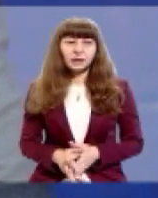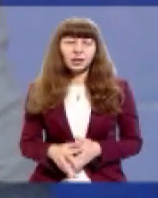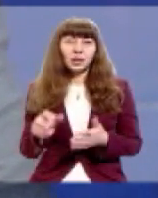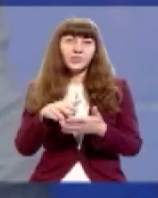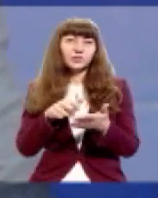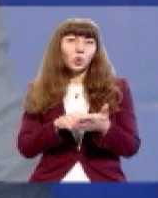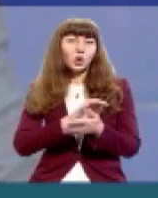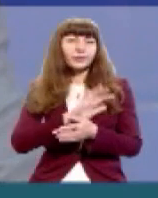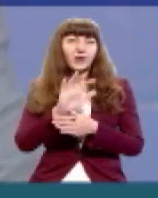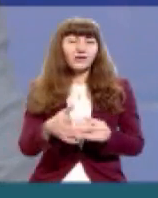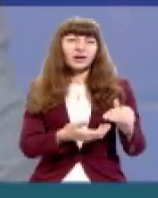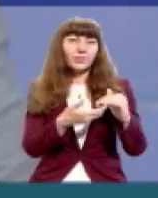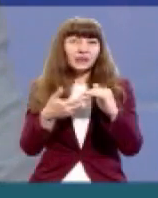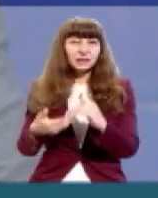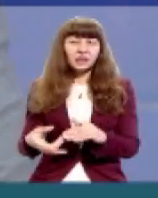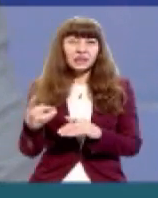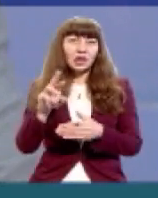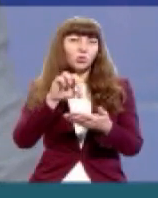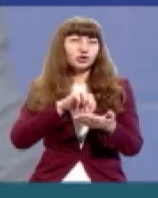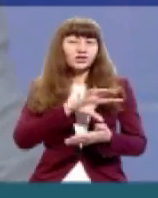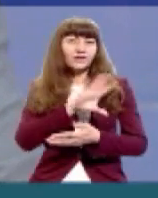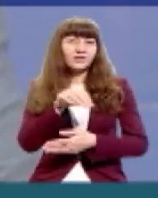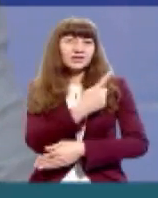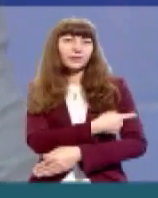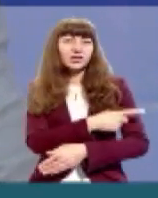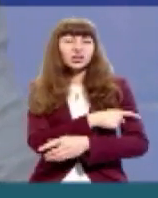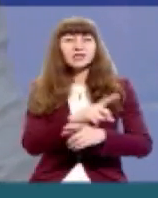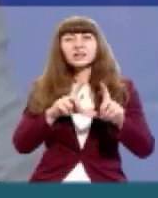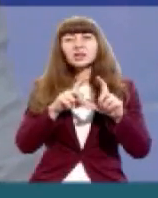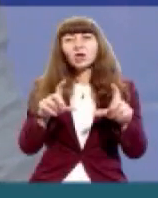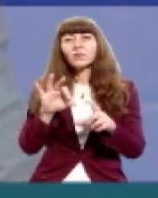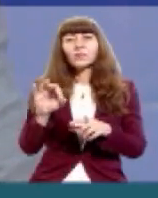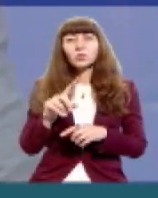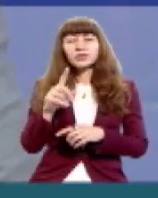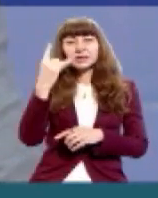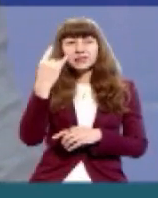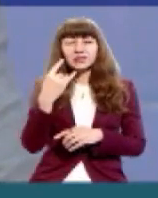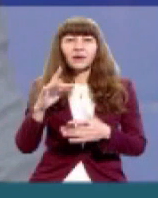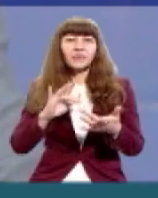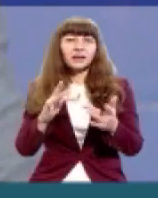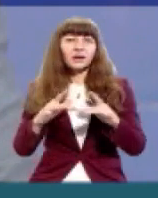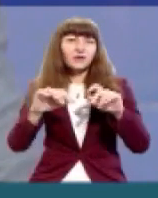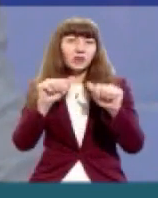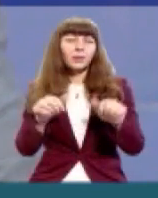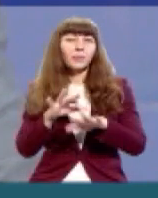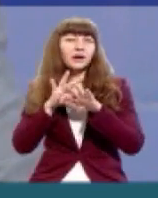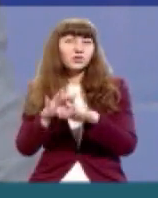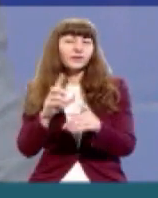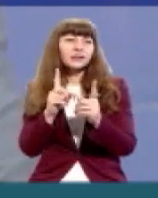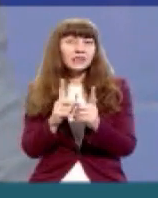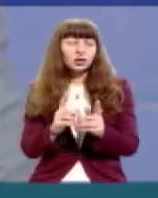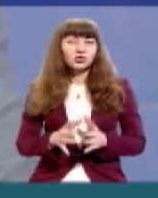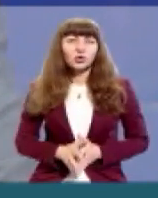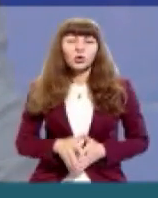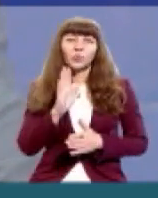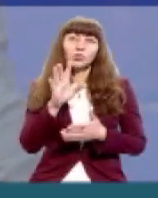письма уже, приглашения для участия во все медицинские вузы Казахстана. В онлайн-формате мы проведем встречу с ними.